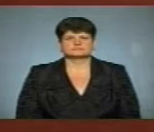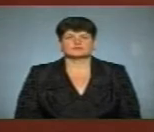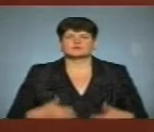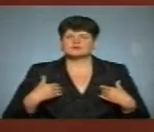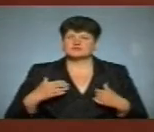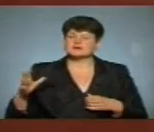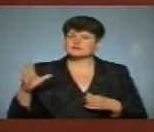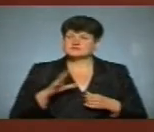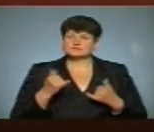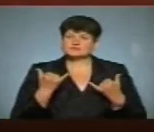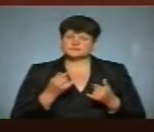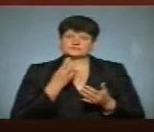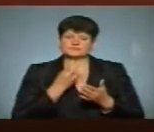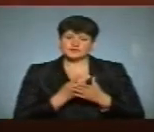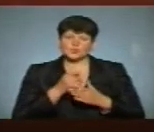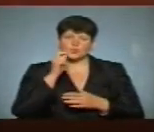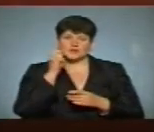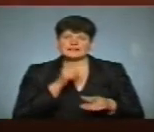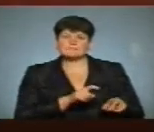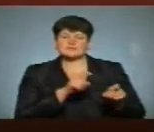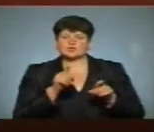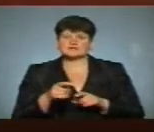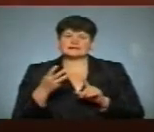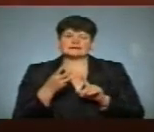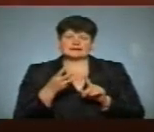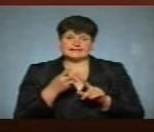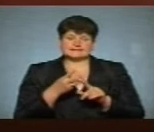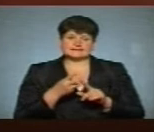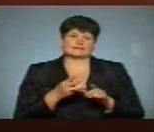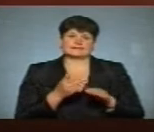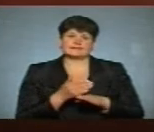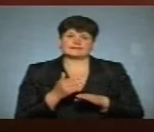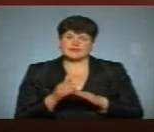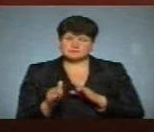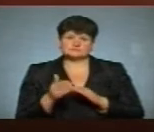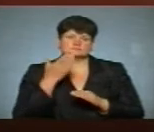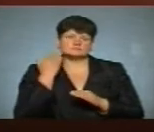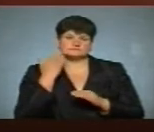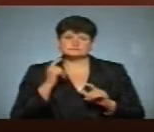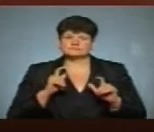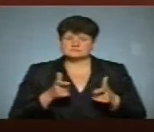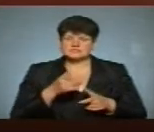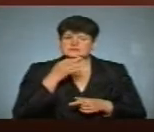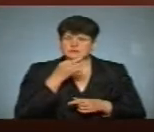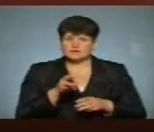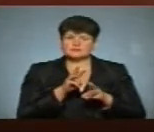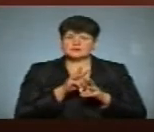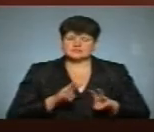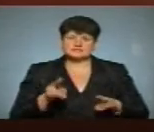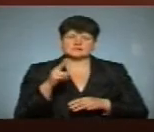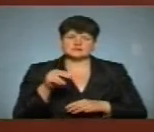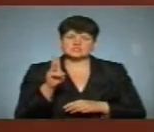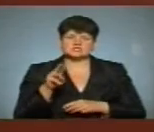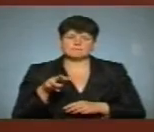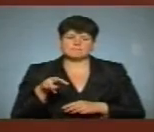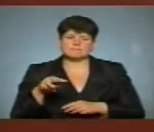Мої вітання всім, хто зараз з нами. Україна переходить до третього етапу послаблення карантину, повідомив прем'єр-міністр Денис Шмигаль.